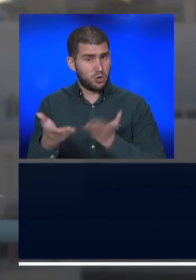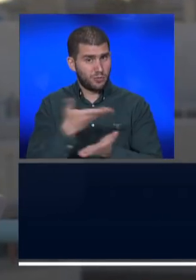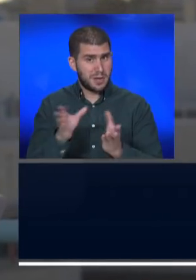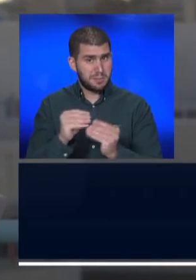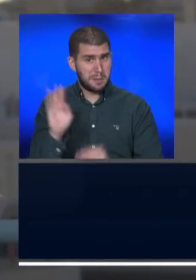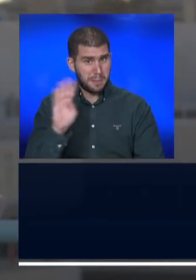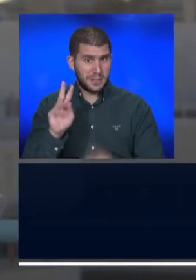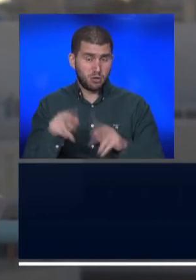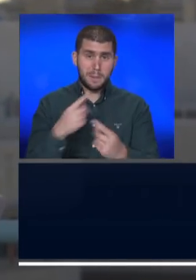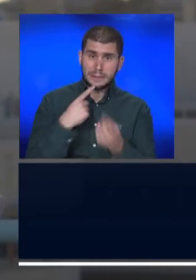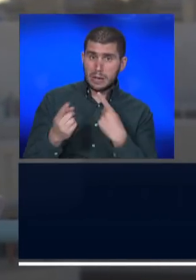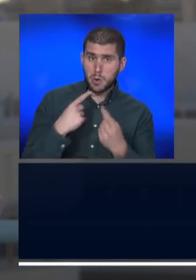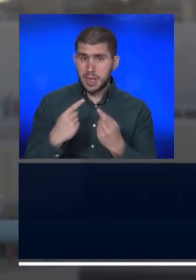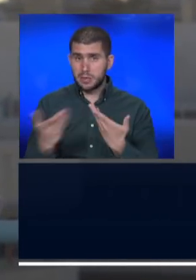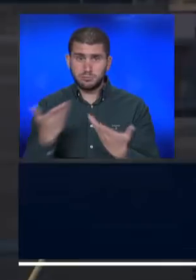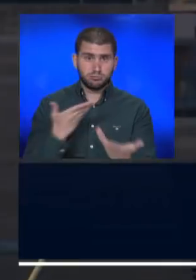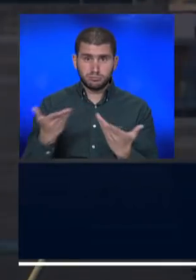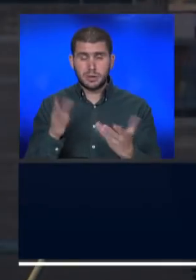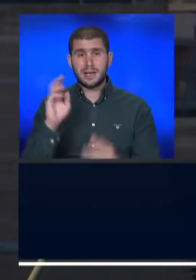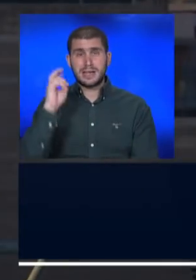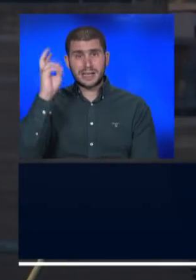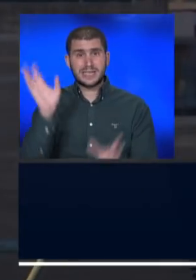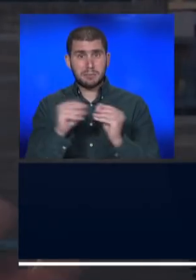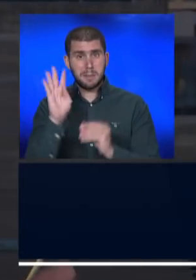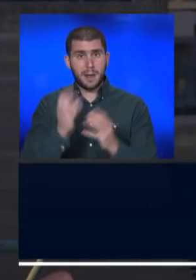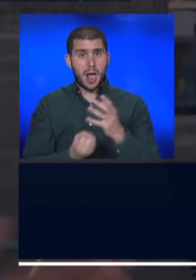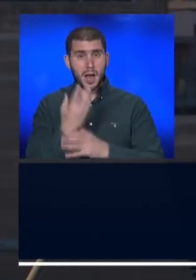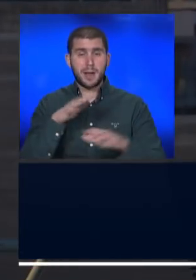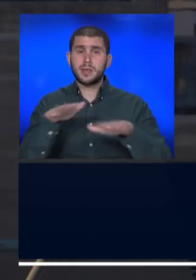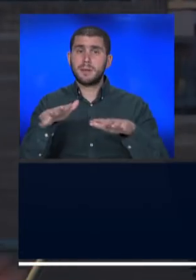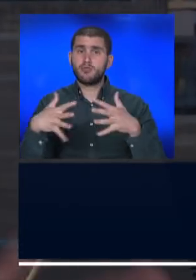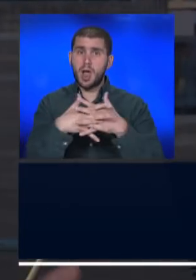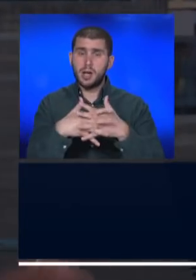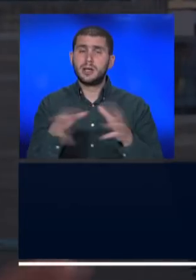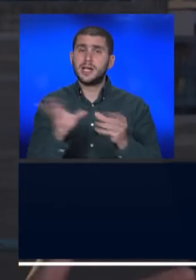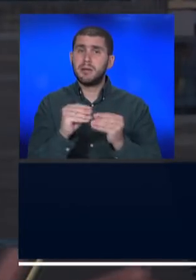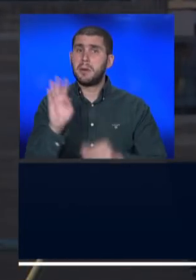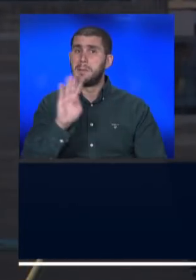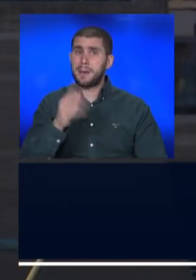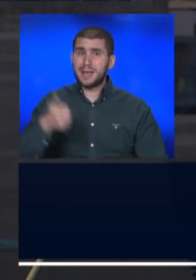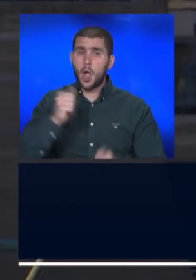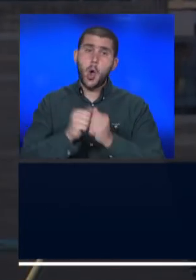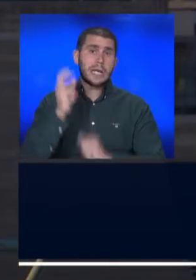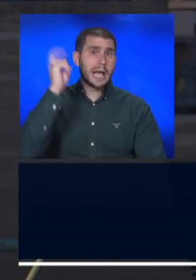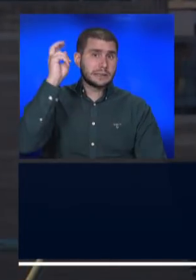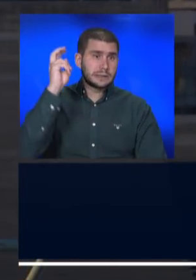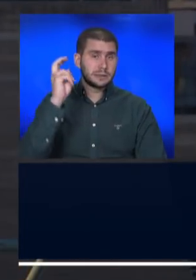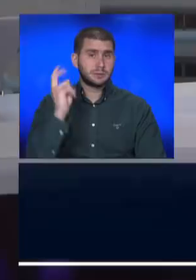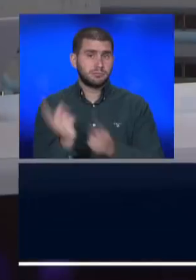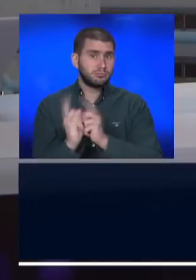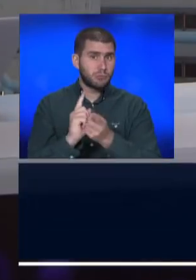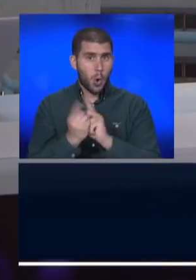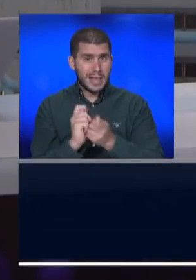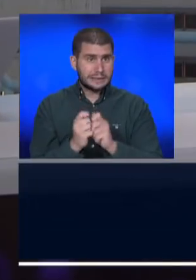ומתן בין גנץ לנתניהו על הרכבת קואליציה בראשות נתניהו או גנץ? לחילופים ממשלת רוטציה? בני גנץ עשו